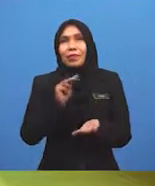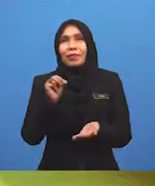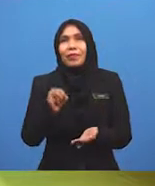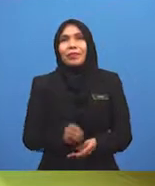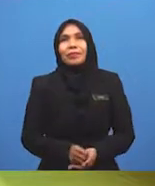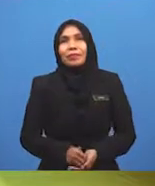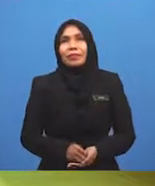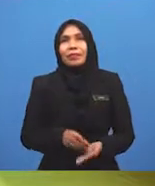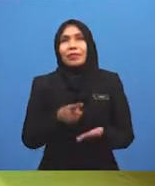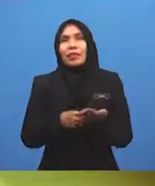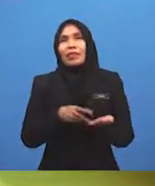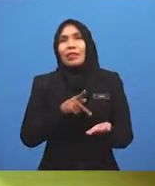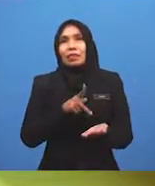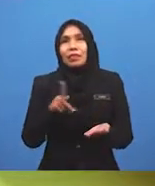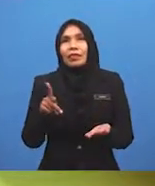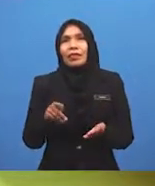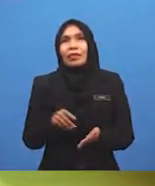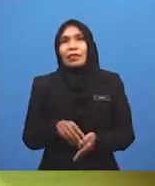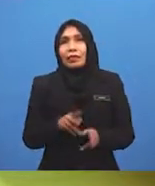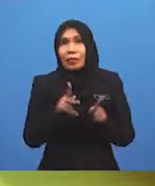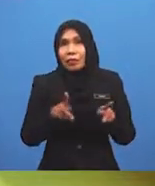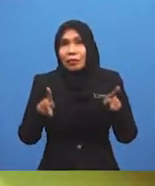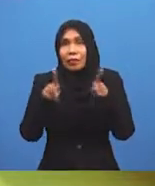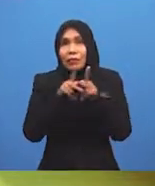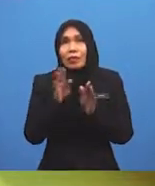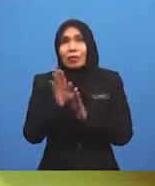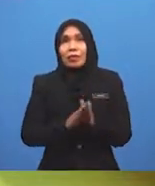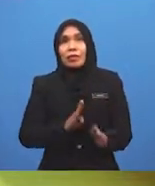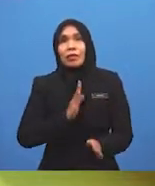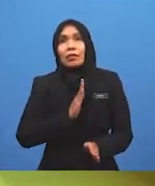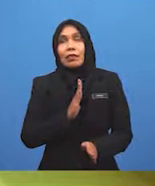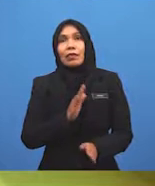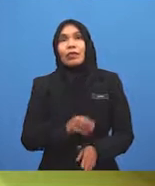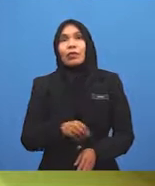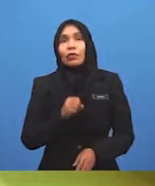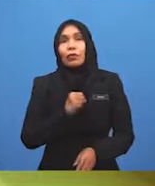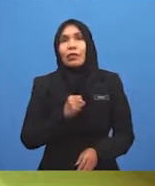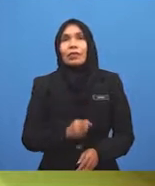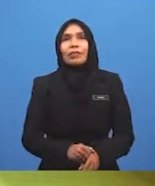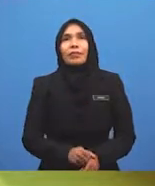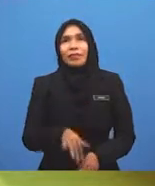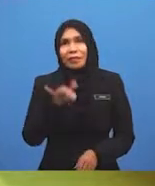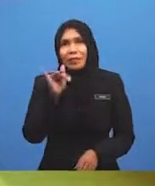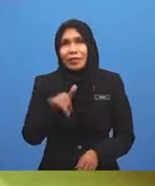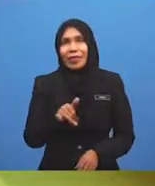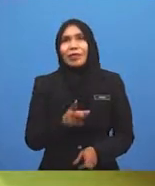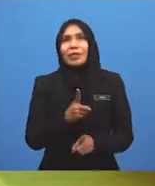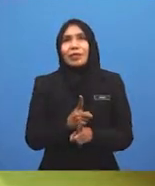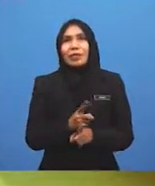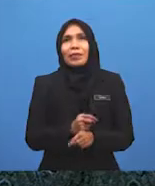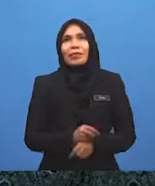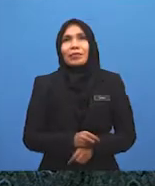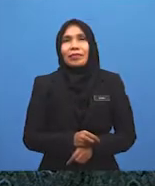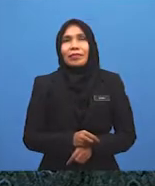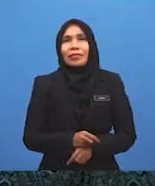murid-murid, apakah kepentingan beradab sopan dalam lirik lagu tadi? Ya,